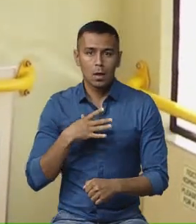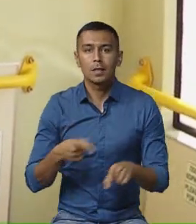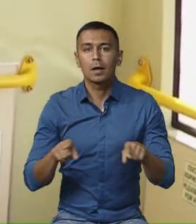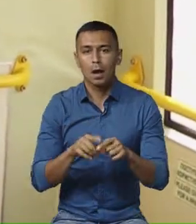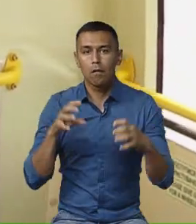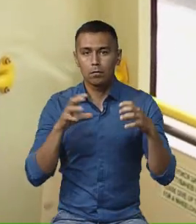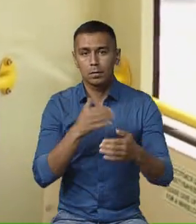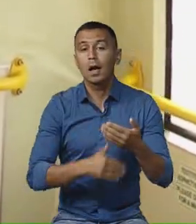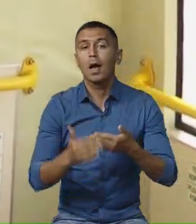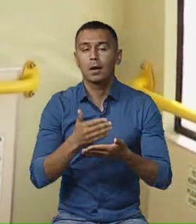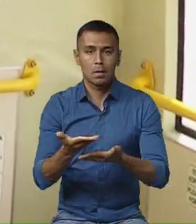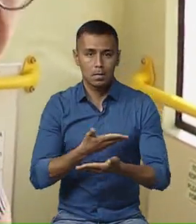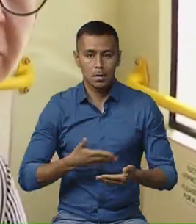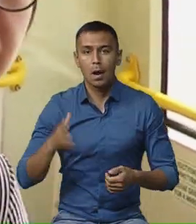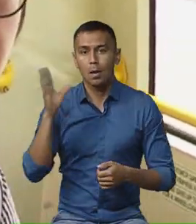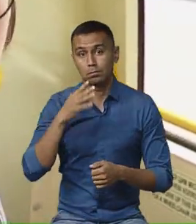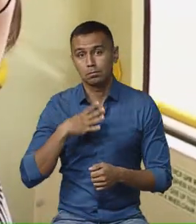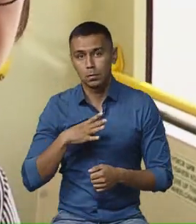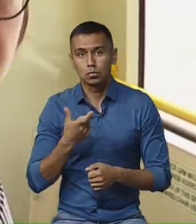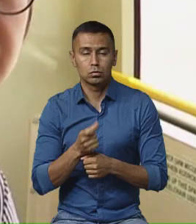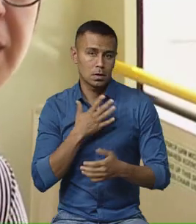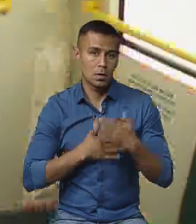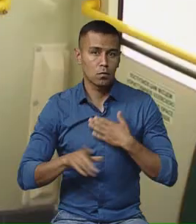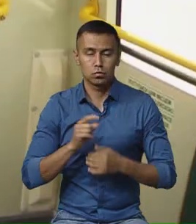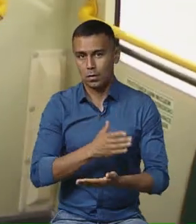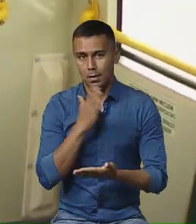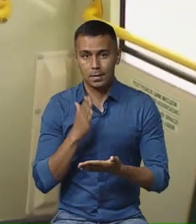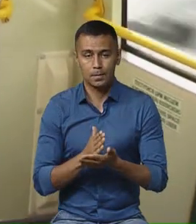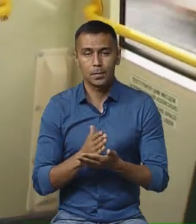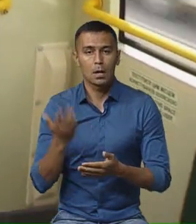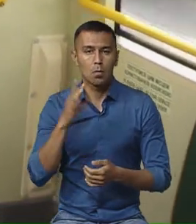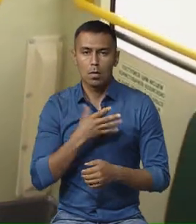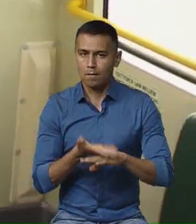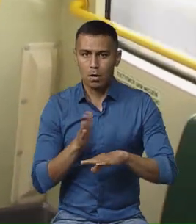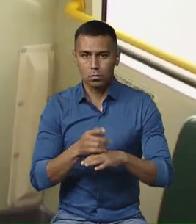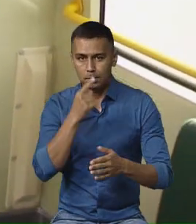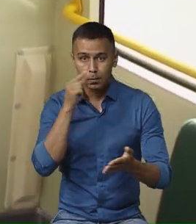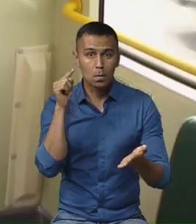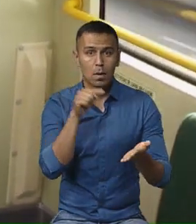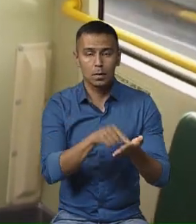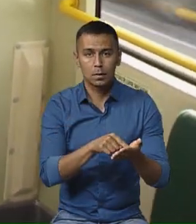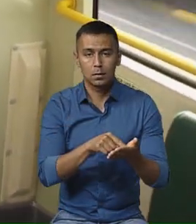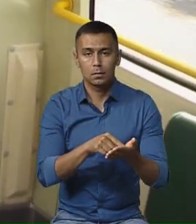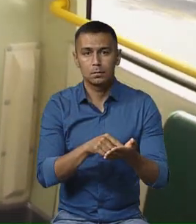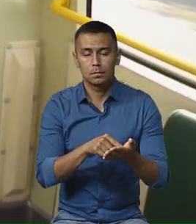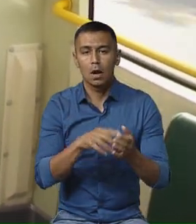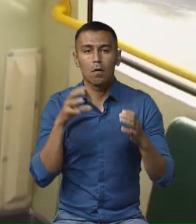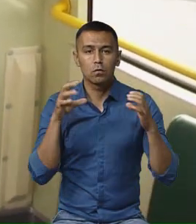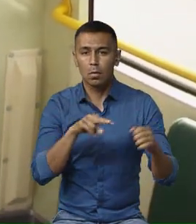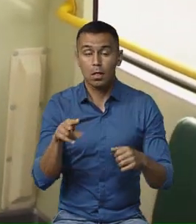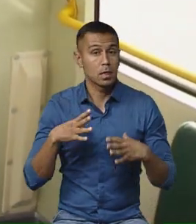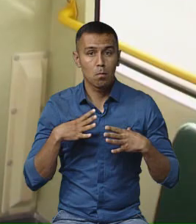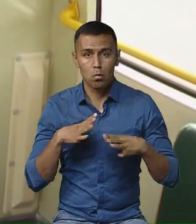автобус. Накінець-то ми дочекалися і дуже задоволені, що запустили. Раніше було важко добиратися, тому що таких автобусів на Лезневе не